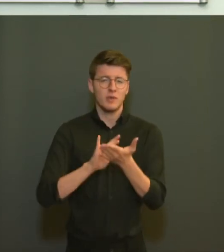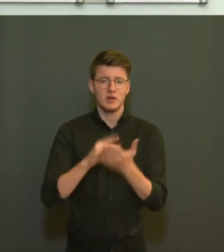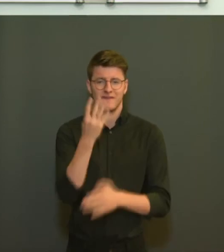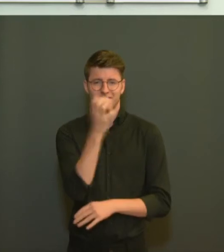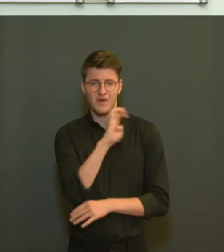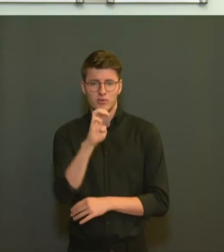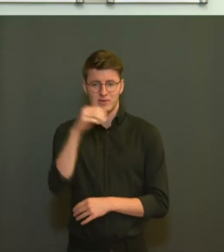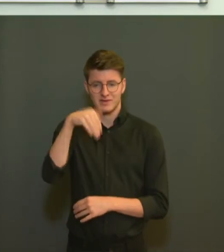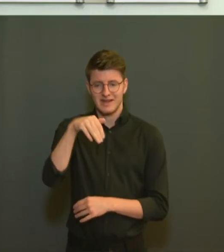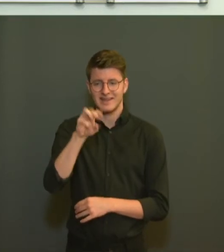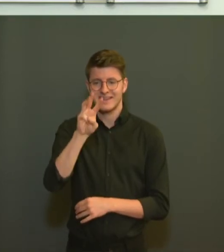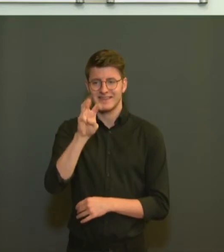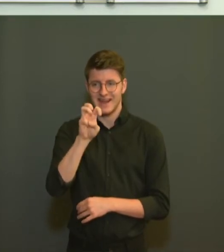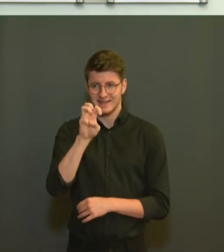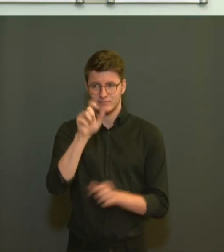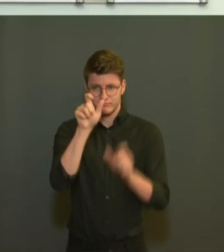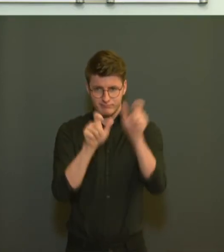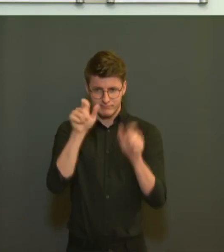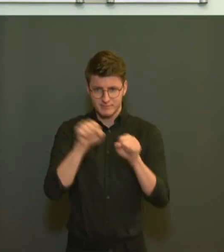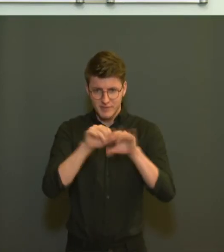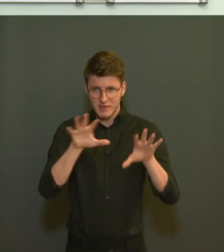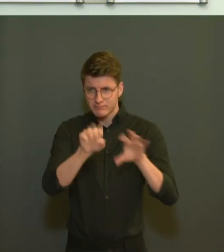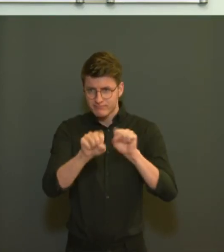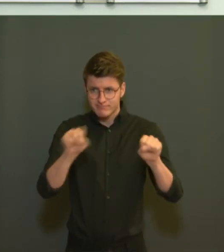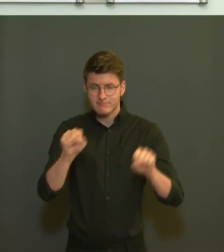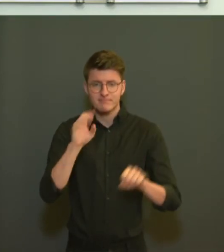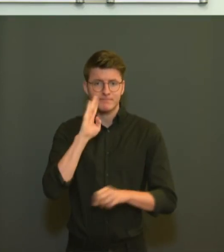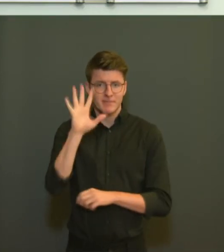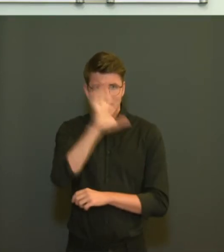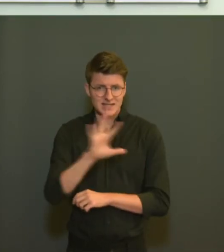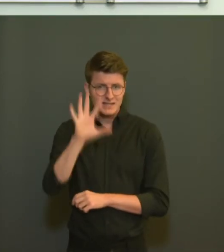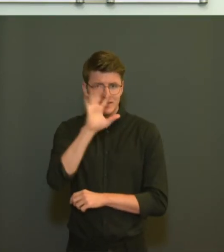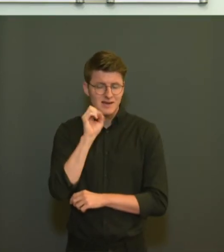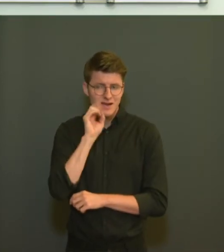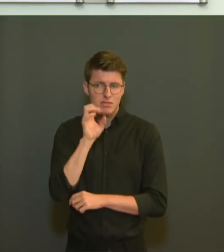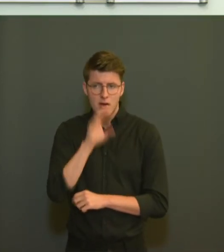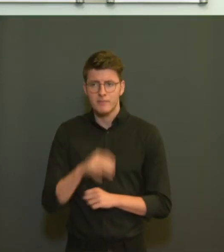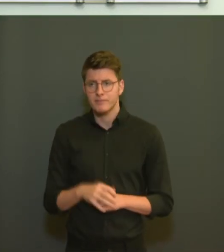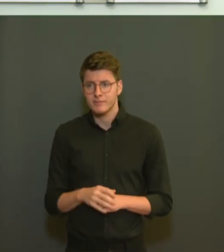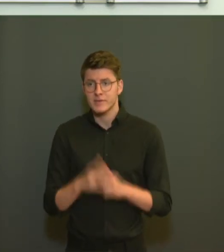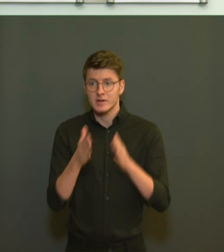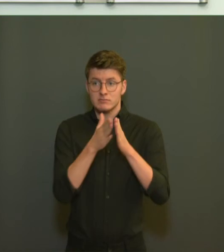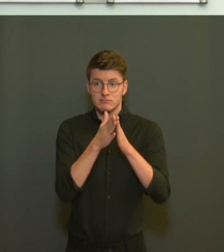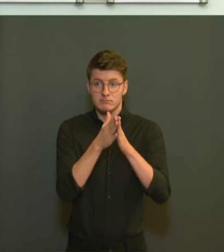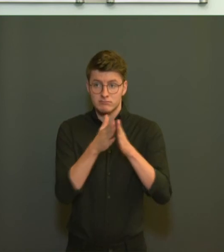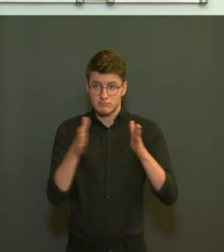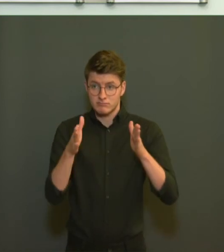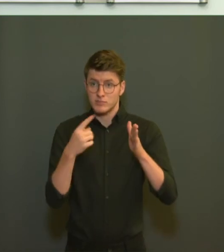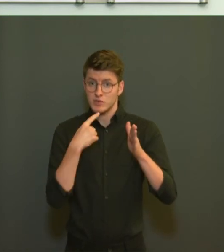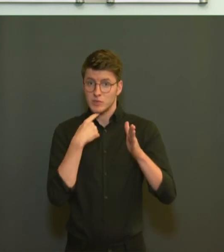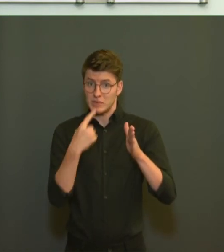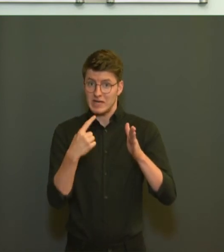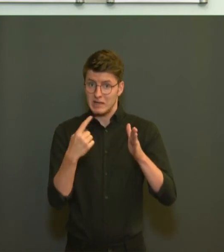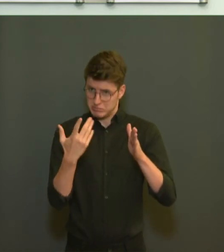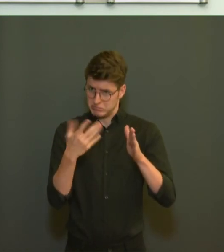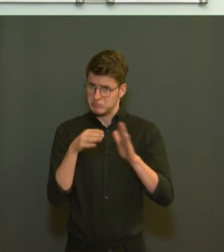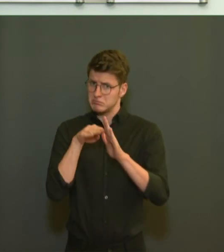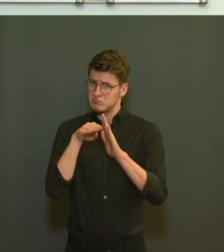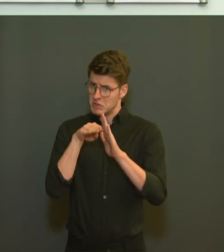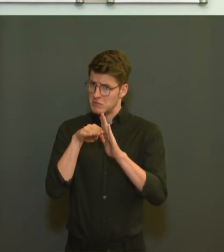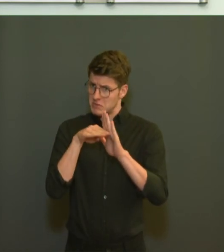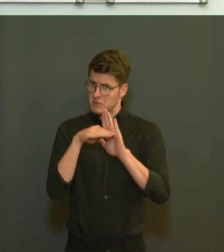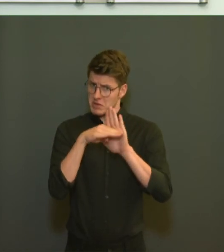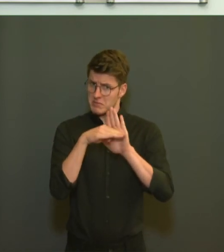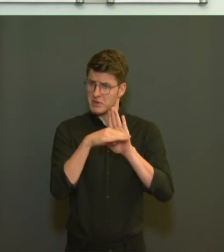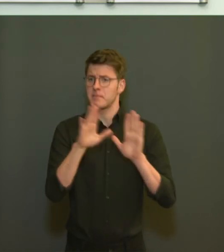439 nieuwe besmettingen per dag. Op weekbasis is dat nog steeds een lichte daling. Wanneer we echter kijken naar